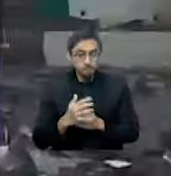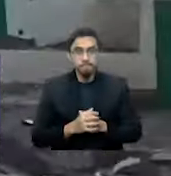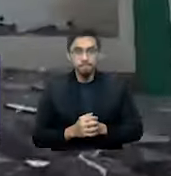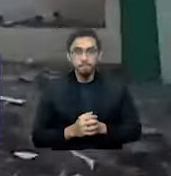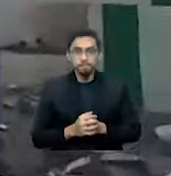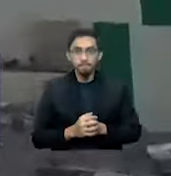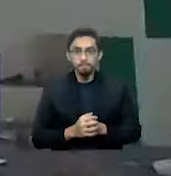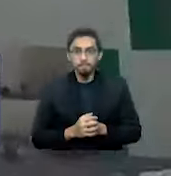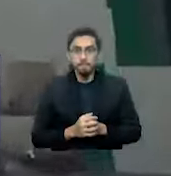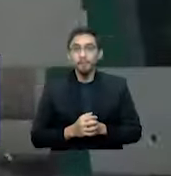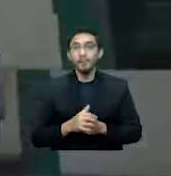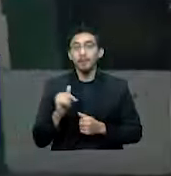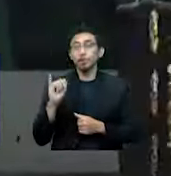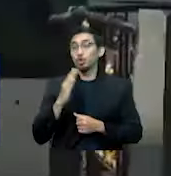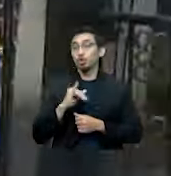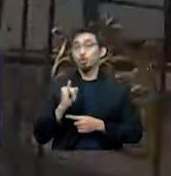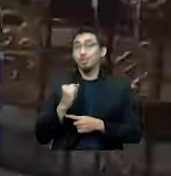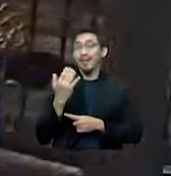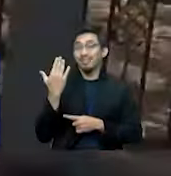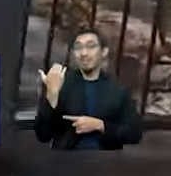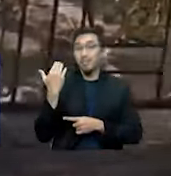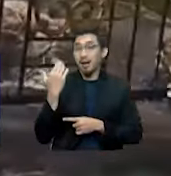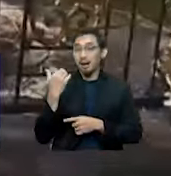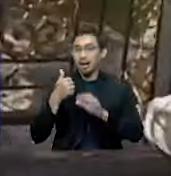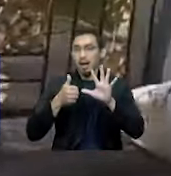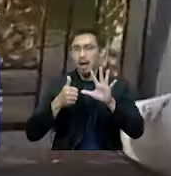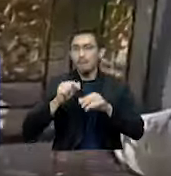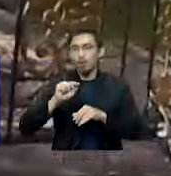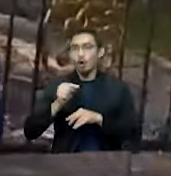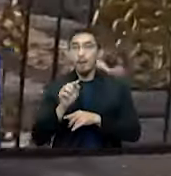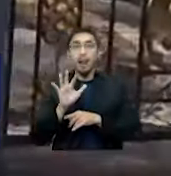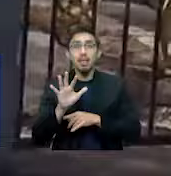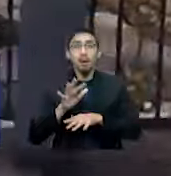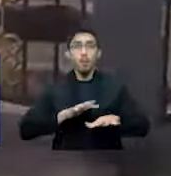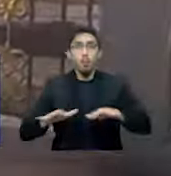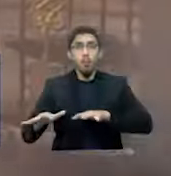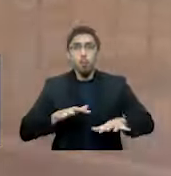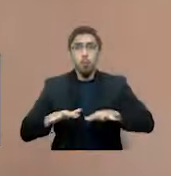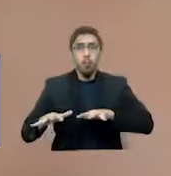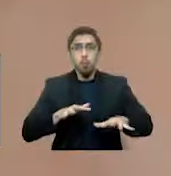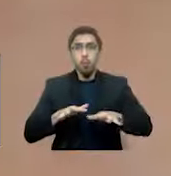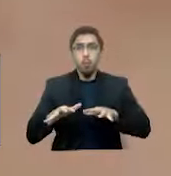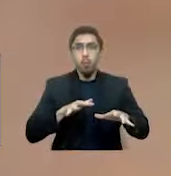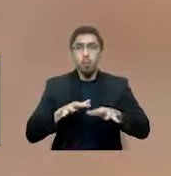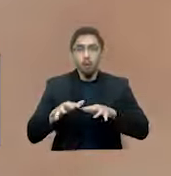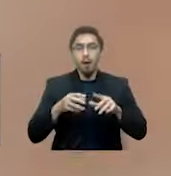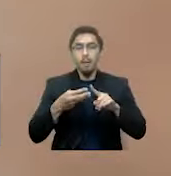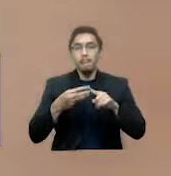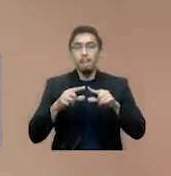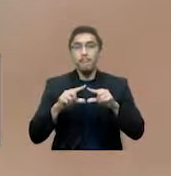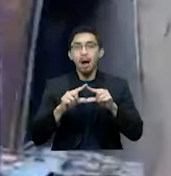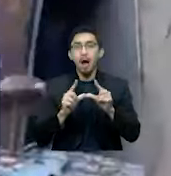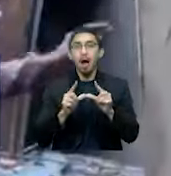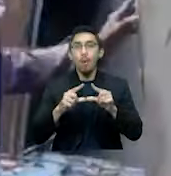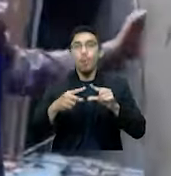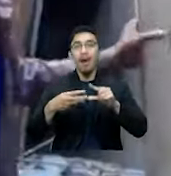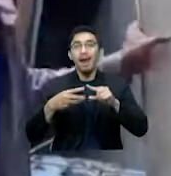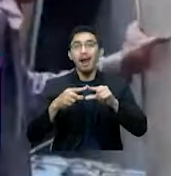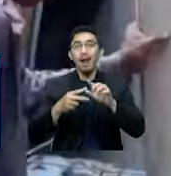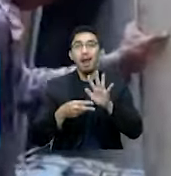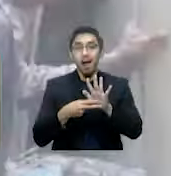Sebelumnya Jumat lalu, gempa magnitudo 6,5 di barat daya Pulau Bawean mengakibatkan ratusan bangunan rusak berat hingga